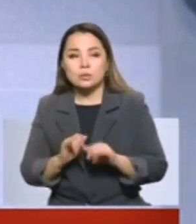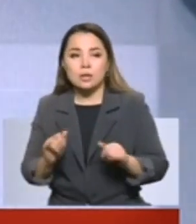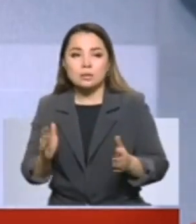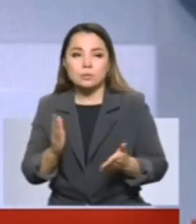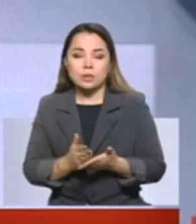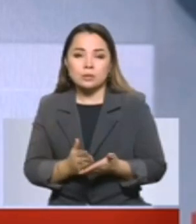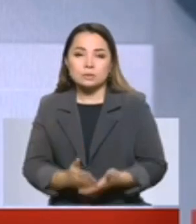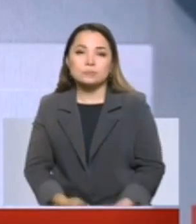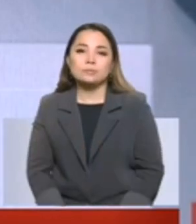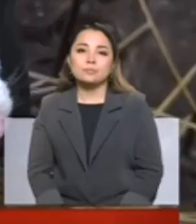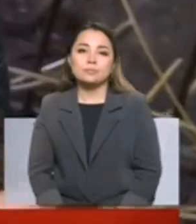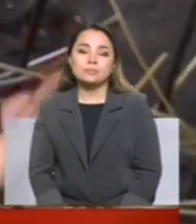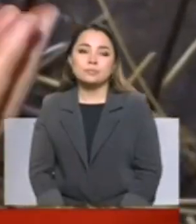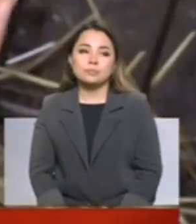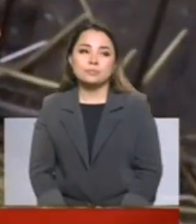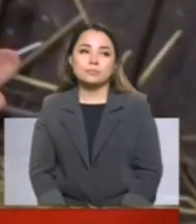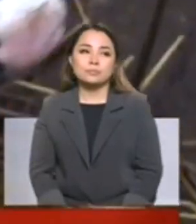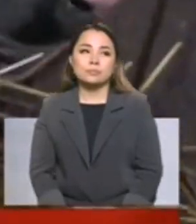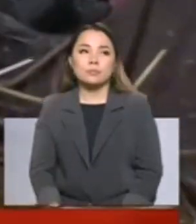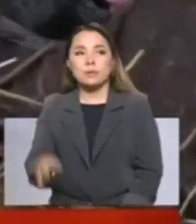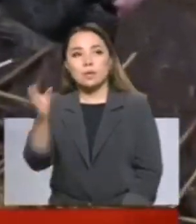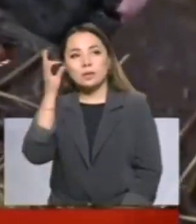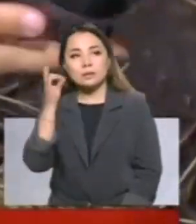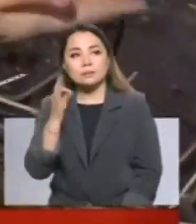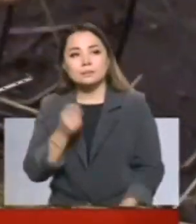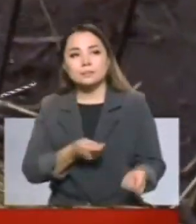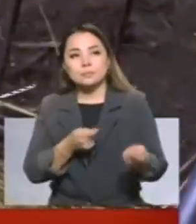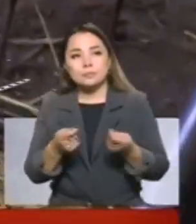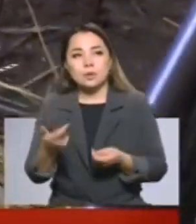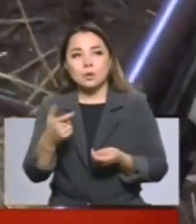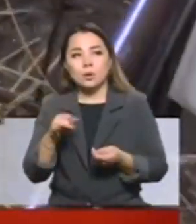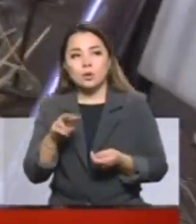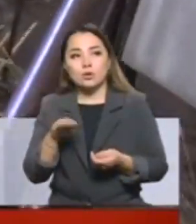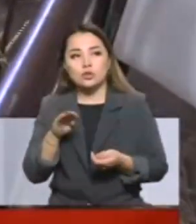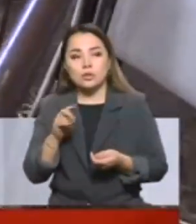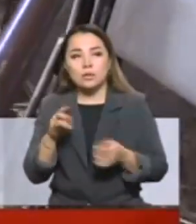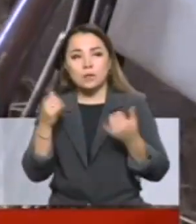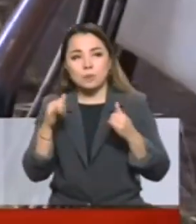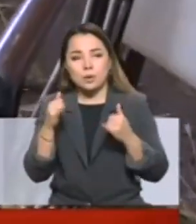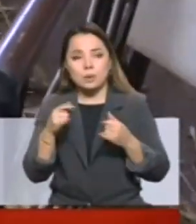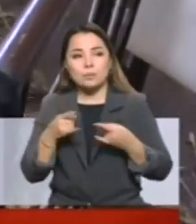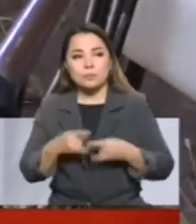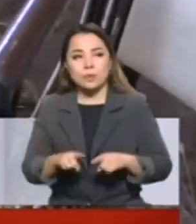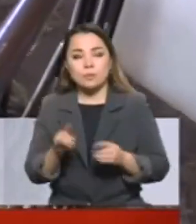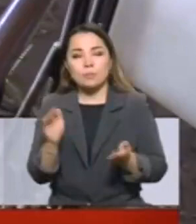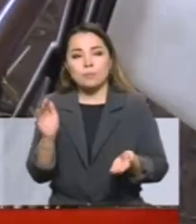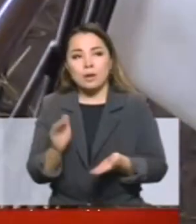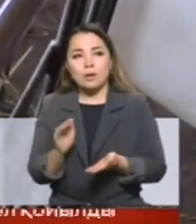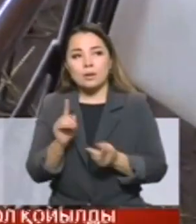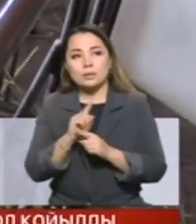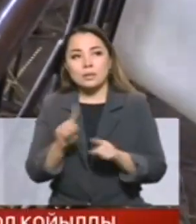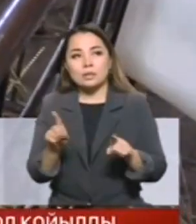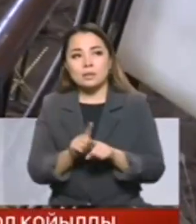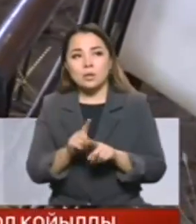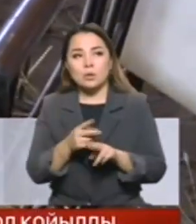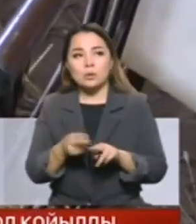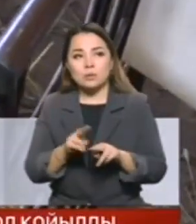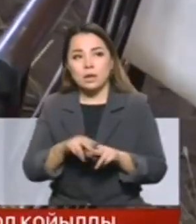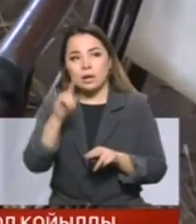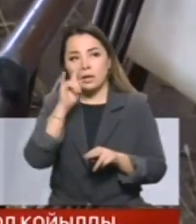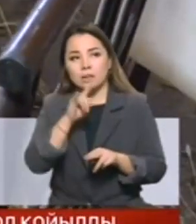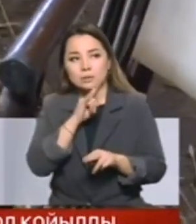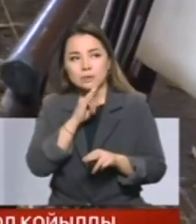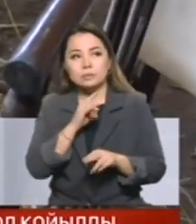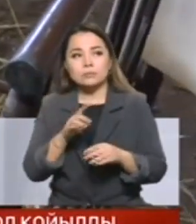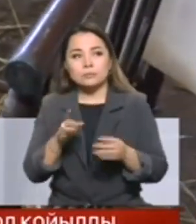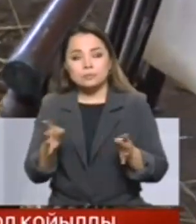келеді. Бұл Германиядан әкелінген Голштейн фриз сиырының бұзауы. Басқалардан ерекшелігі осы Қазақстанда